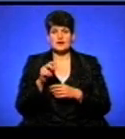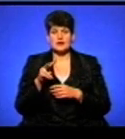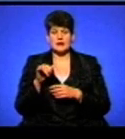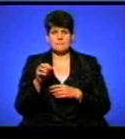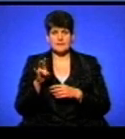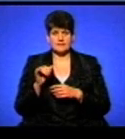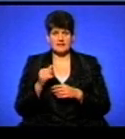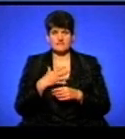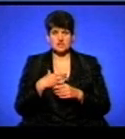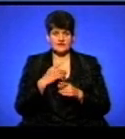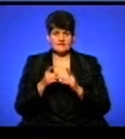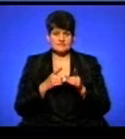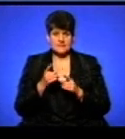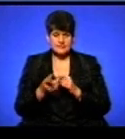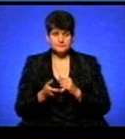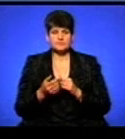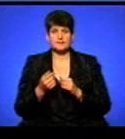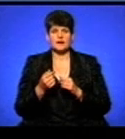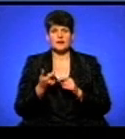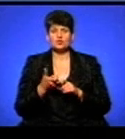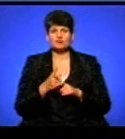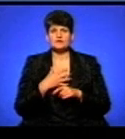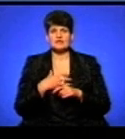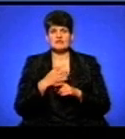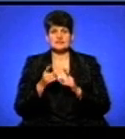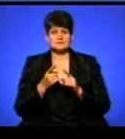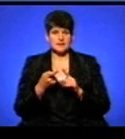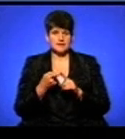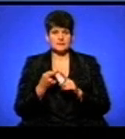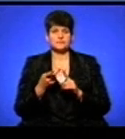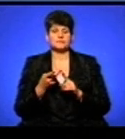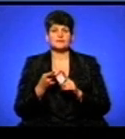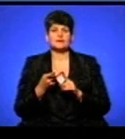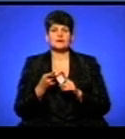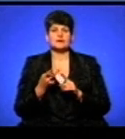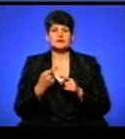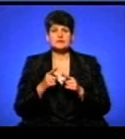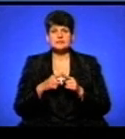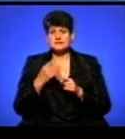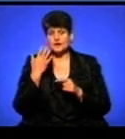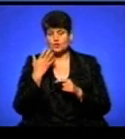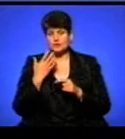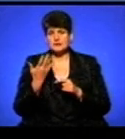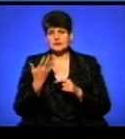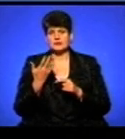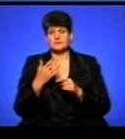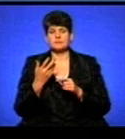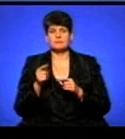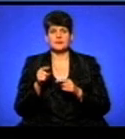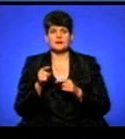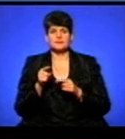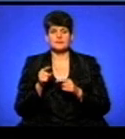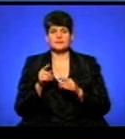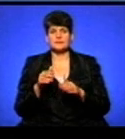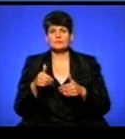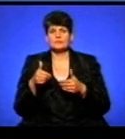зміна. І досить важлива зміна – це коли ми виходили з обласна державна адміністрація, виходила